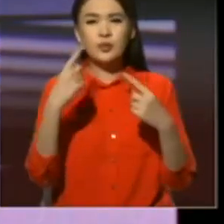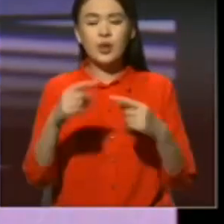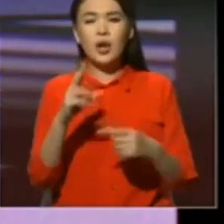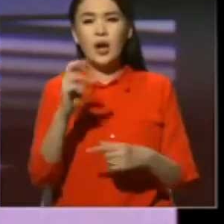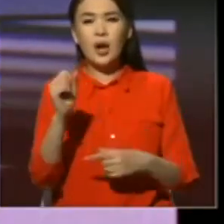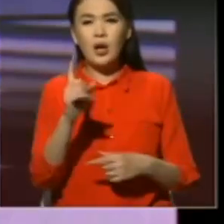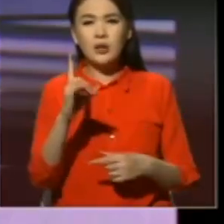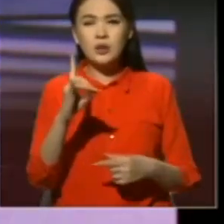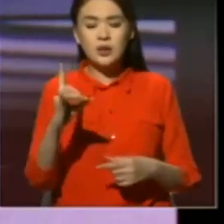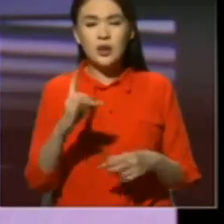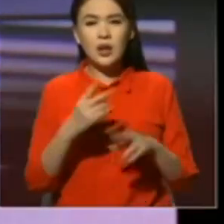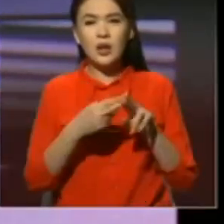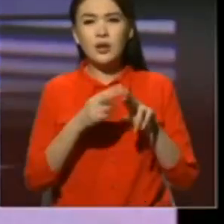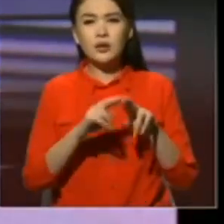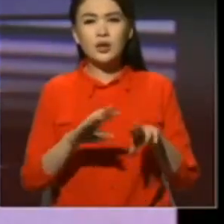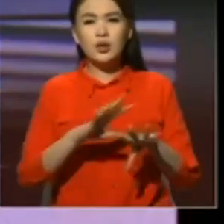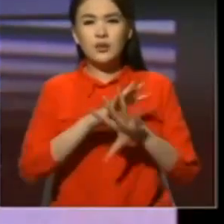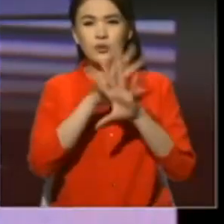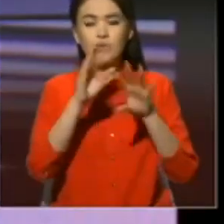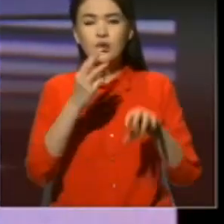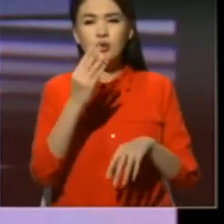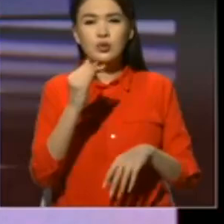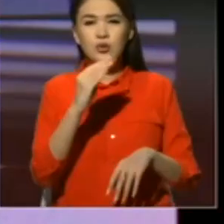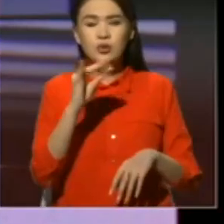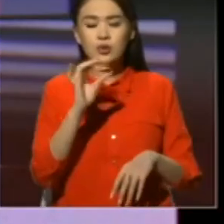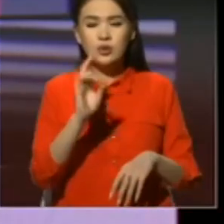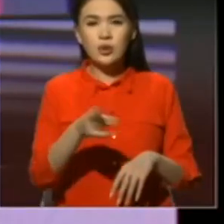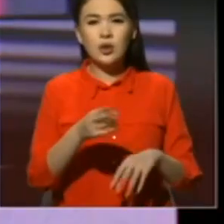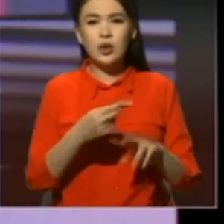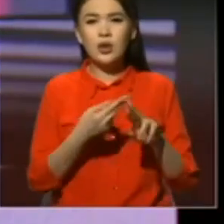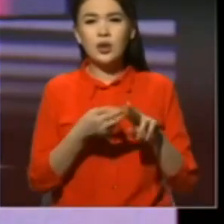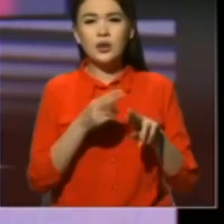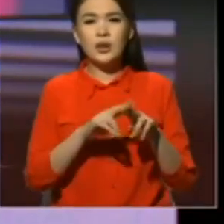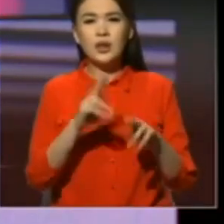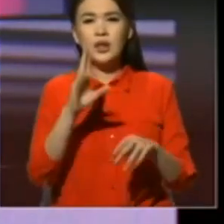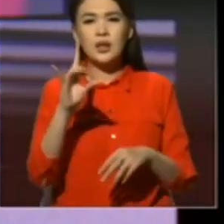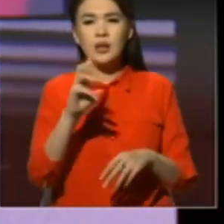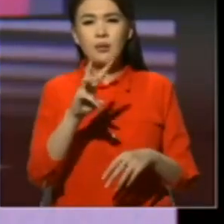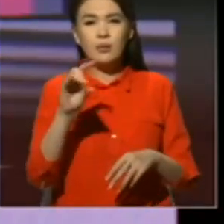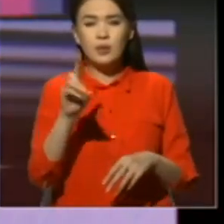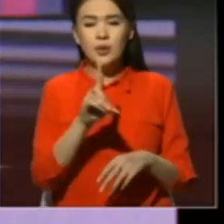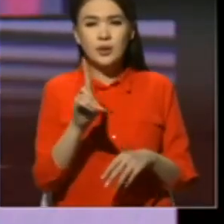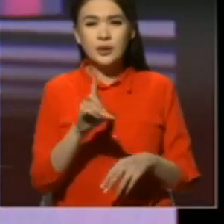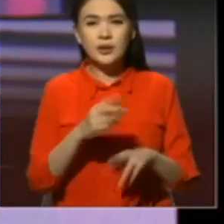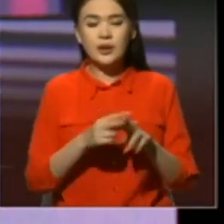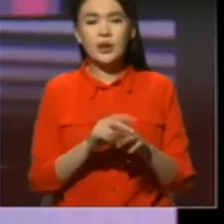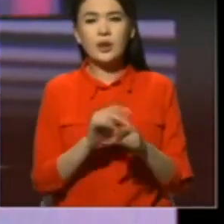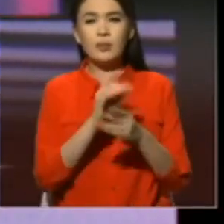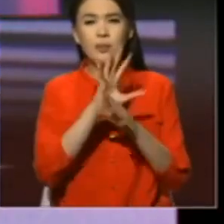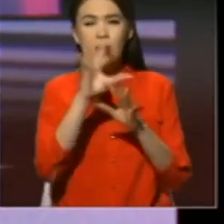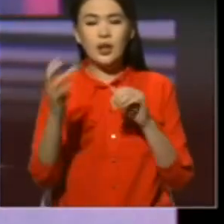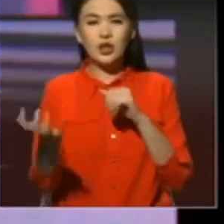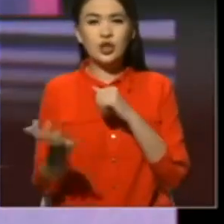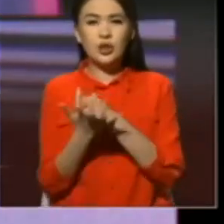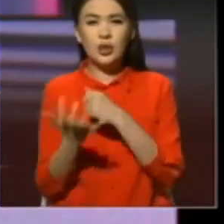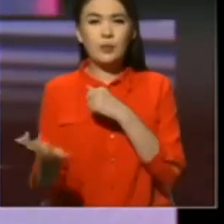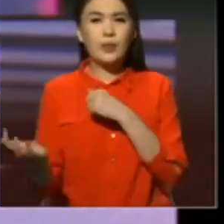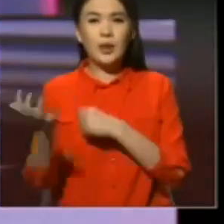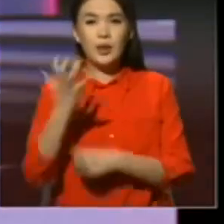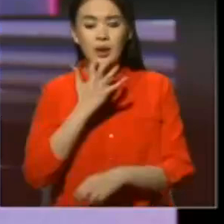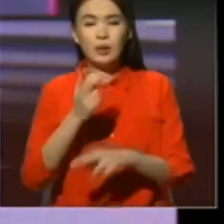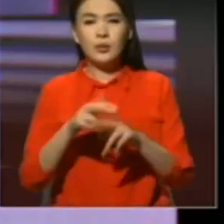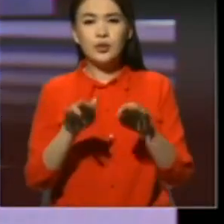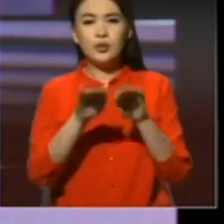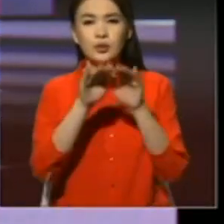қазы бар, қарты бар, шұрық, барлық қымыз бар. Иә, барлығын жіберіп, өзіміз сол жерде кигіз